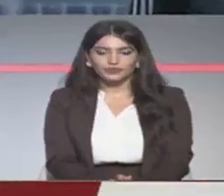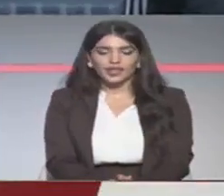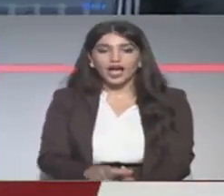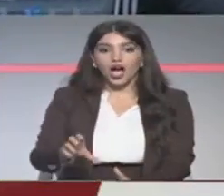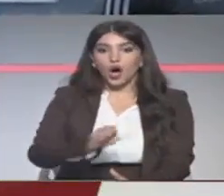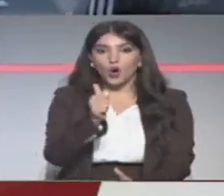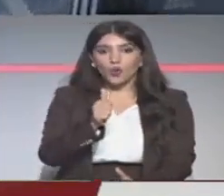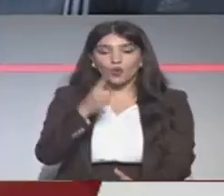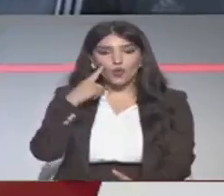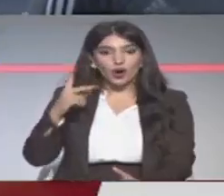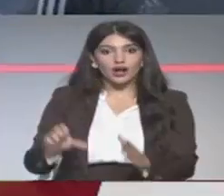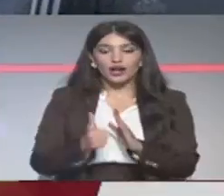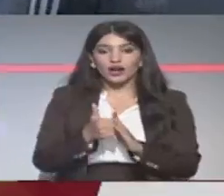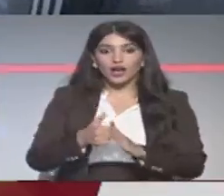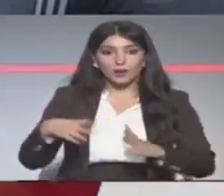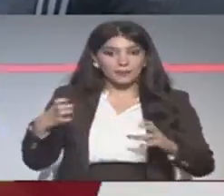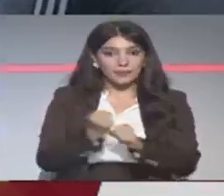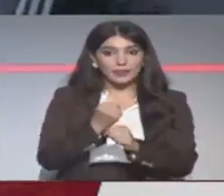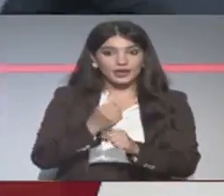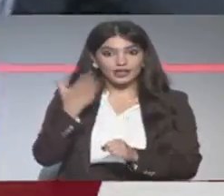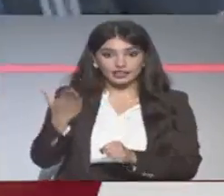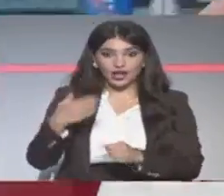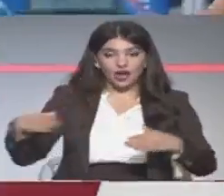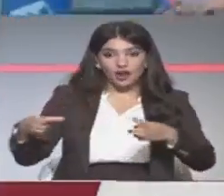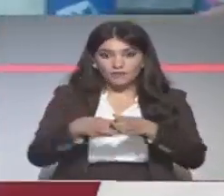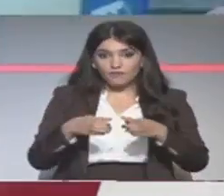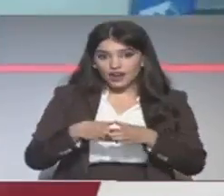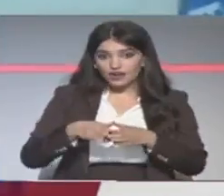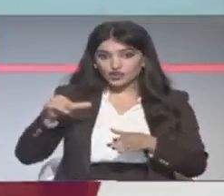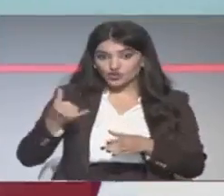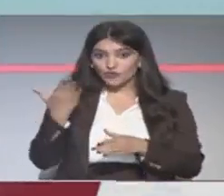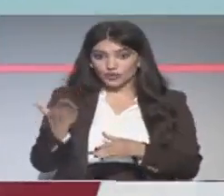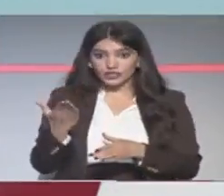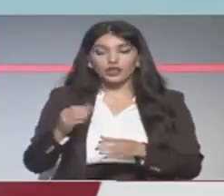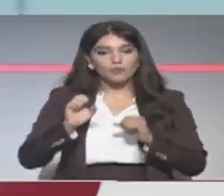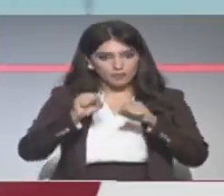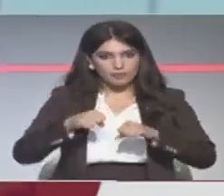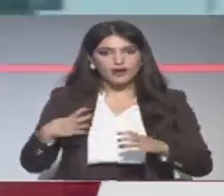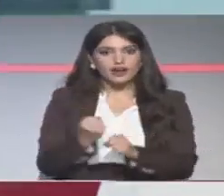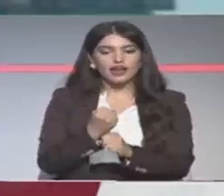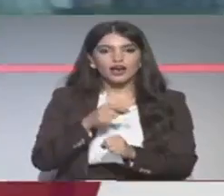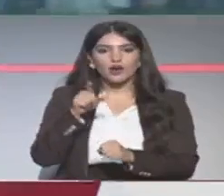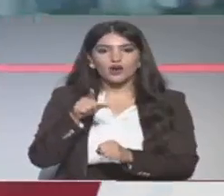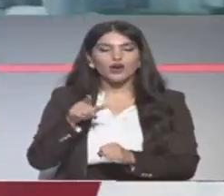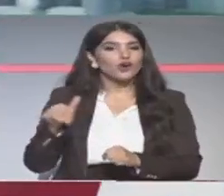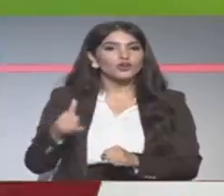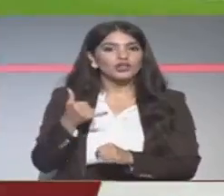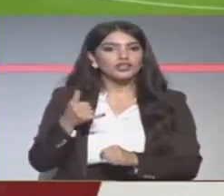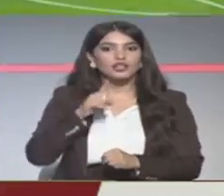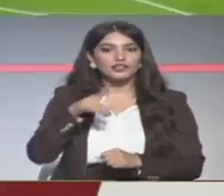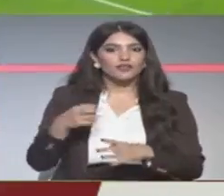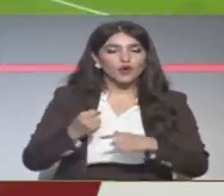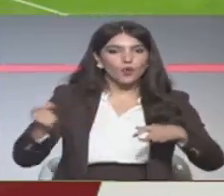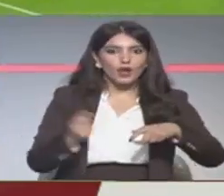في أول اختبار رسمي منذ توليه العارضة الفنية لفريق السيدة العجوز اليوفي، توفق أندريا بيرلو النجم السابق ليوفنتوس في